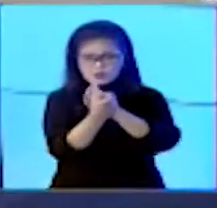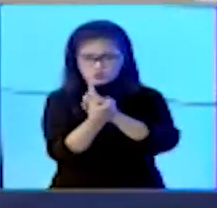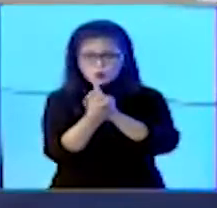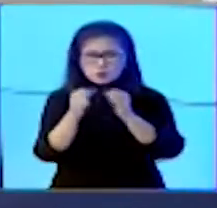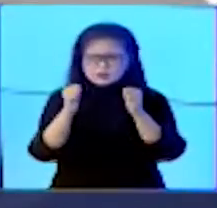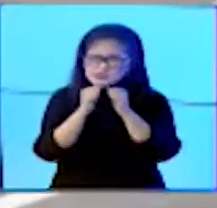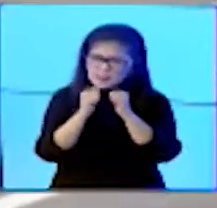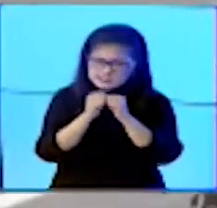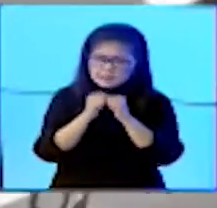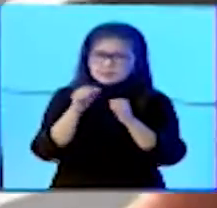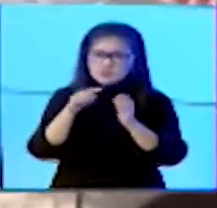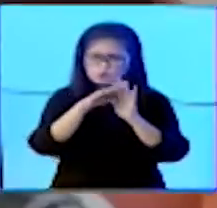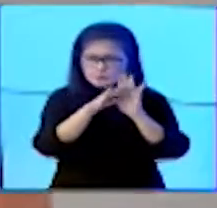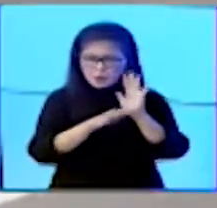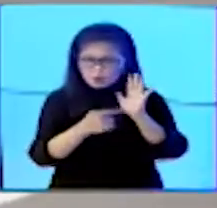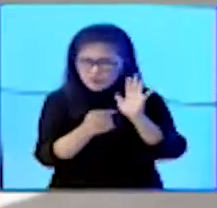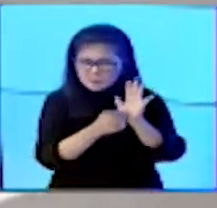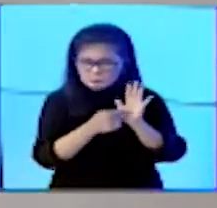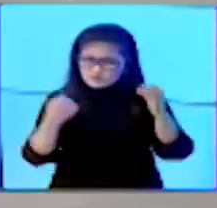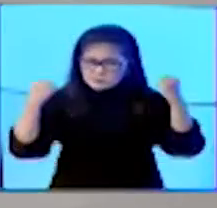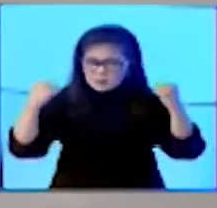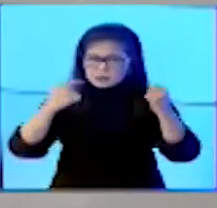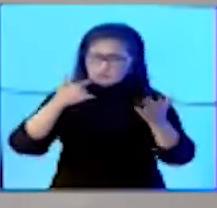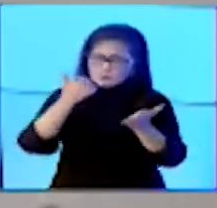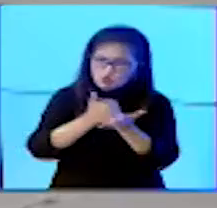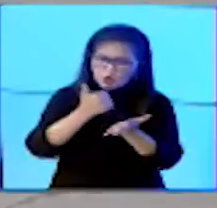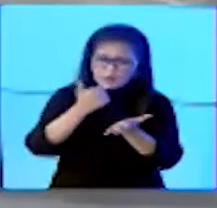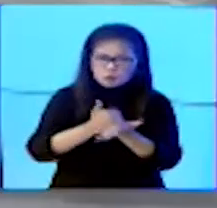protokol COVID-19 dengan sungguh-sungguh.